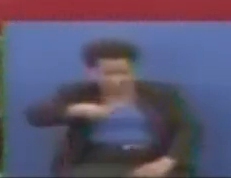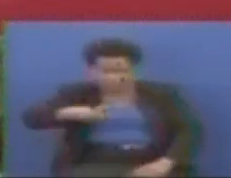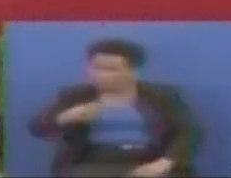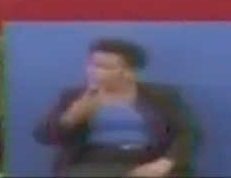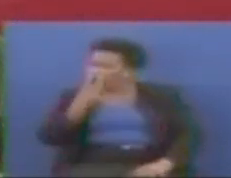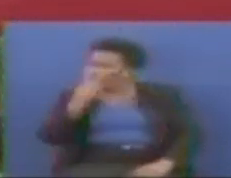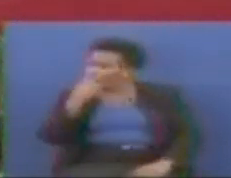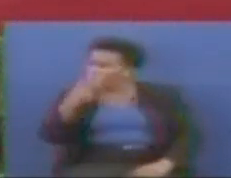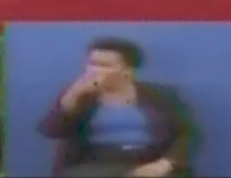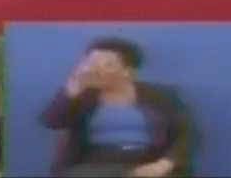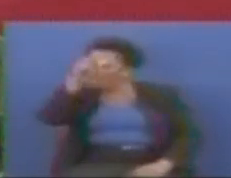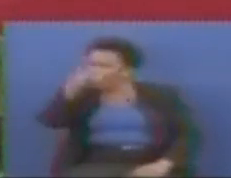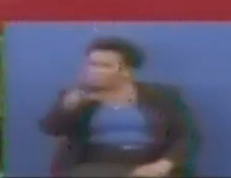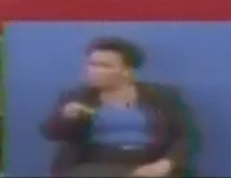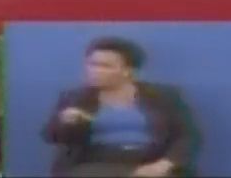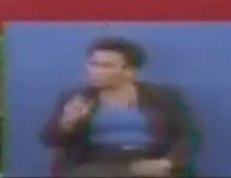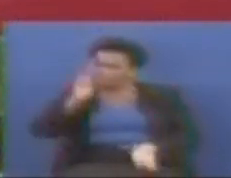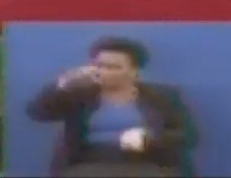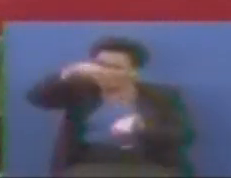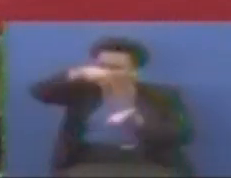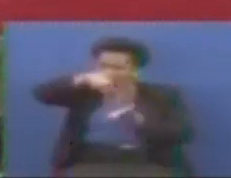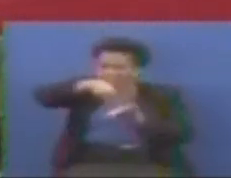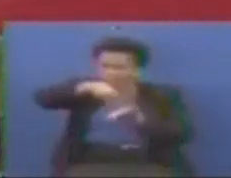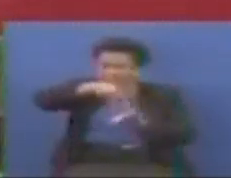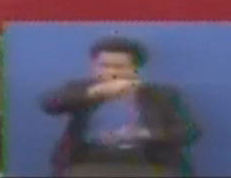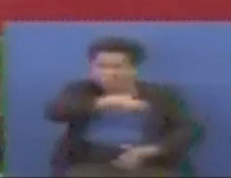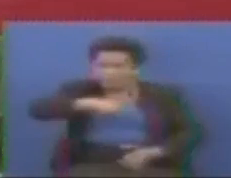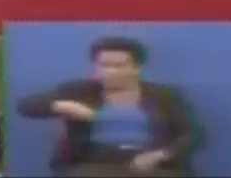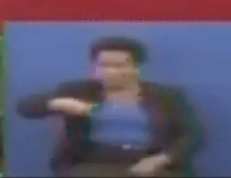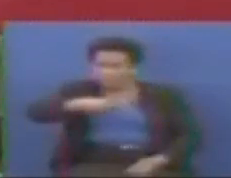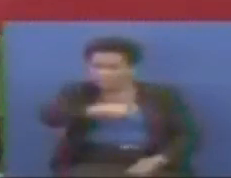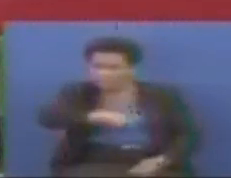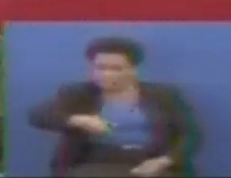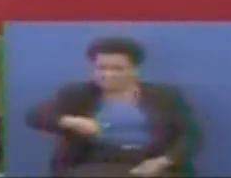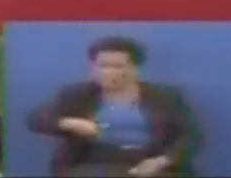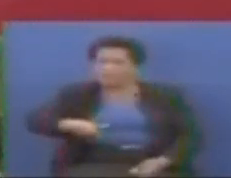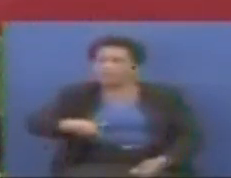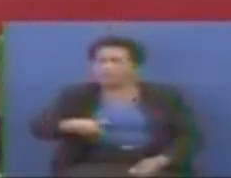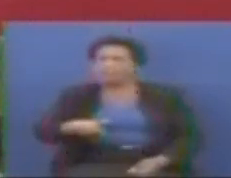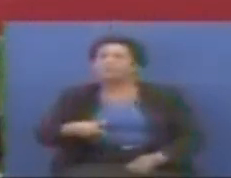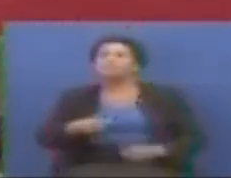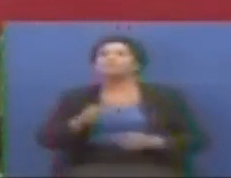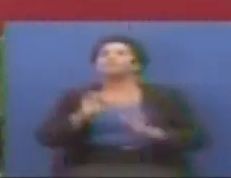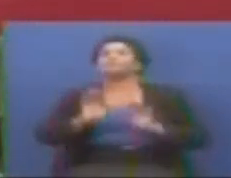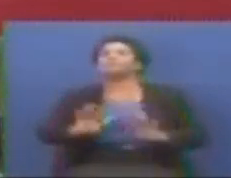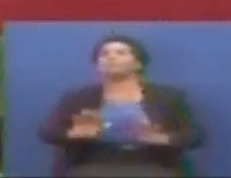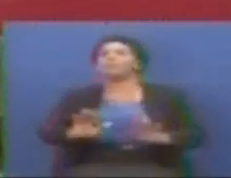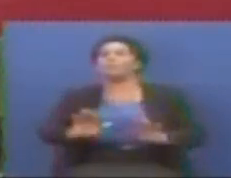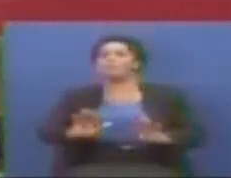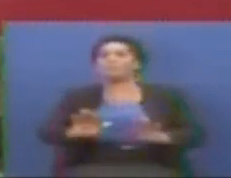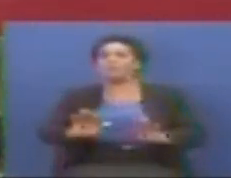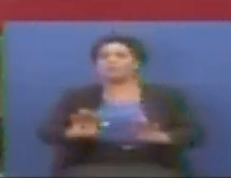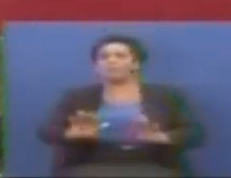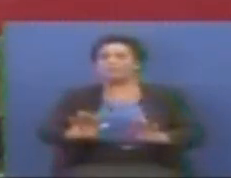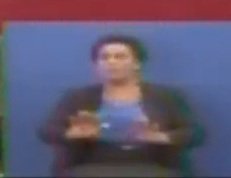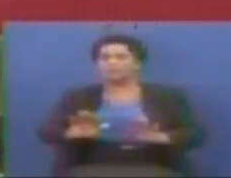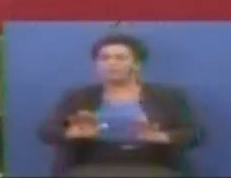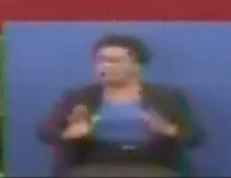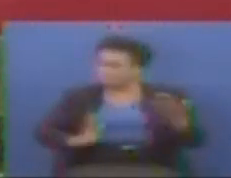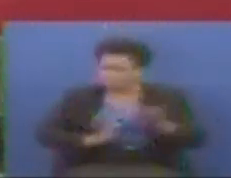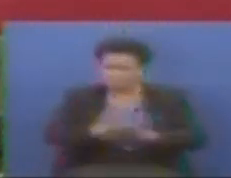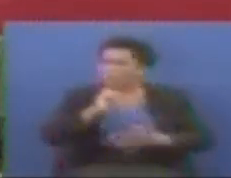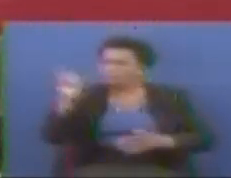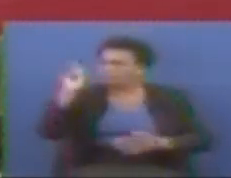hivi hata kama hakuna mtu, lakini kuna askari wanasimama maeneo hayo na kuwavizia watu ili wakipita wawakamate sehemu